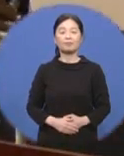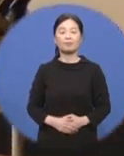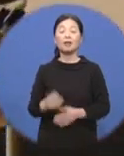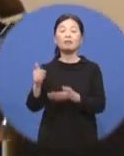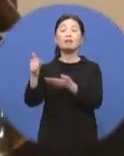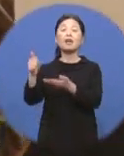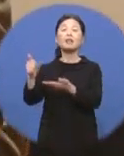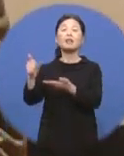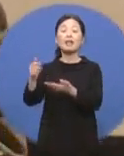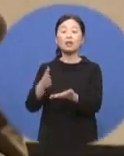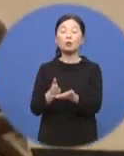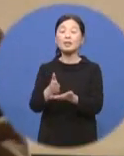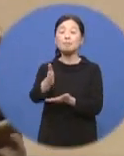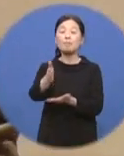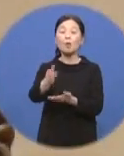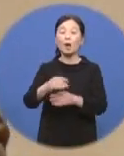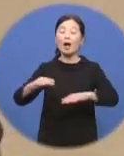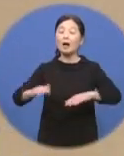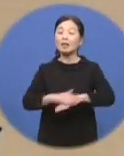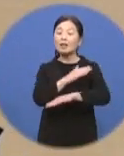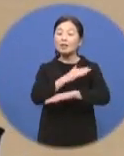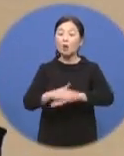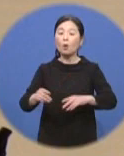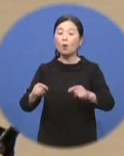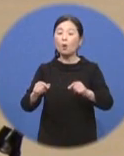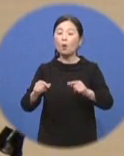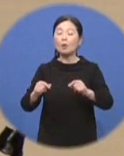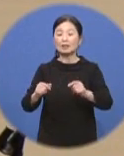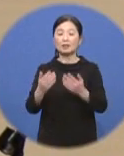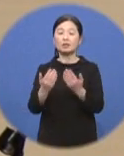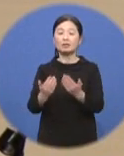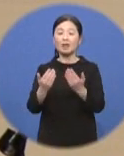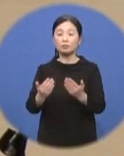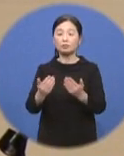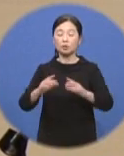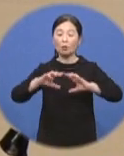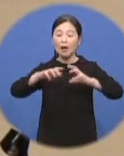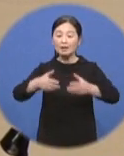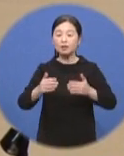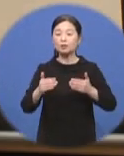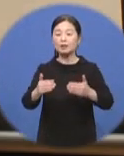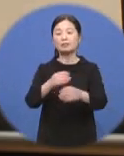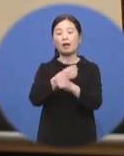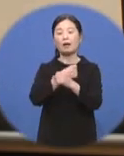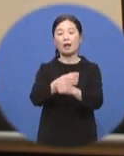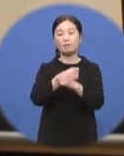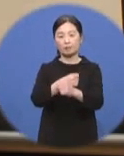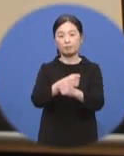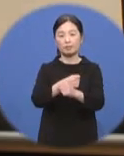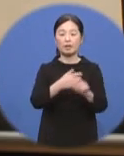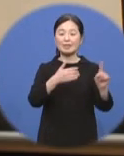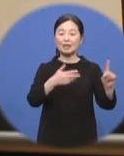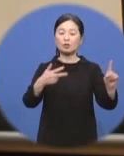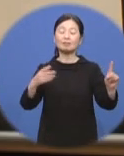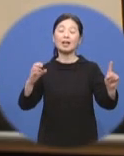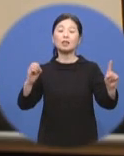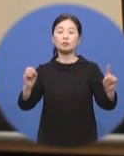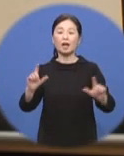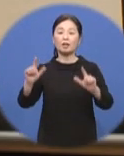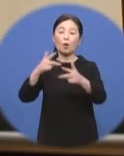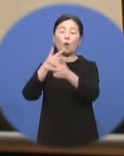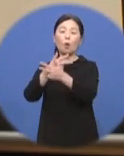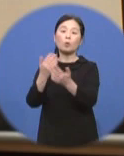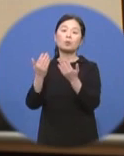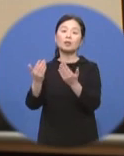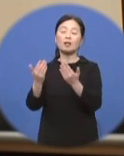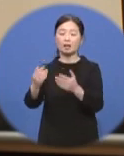平さんの専門は海洋地質学、地球進化論です。1970年、東北大学理学